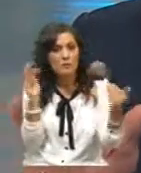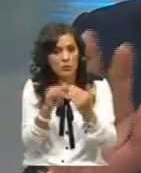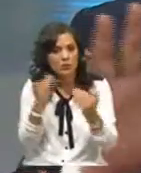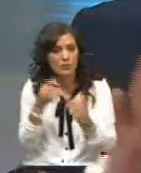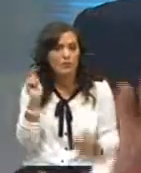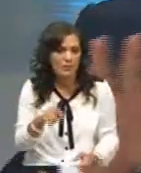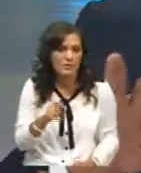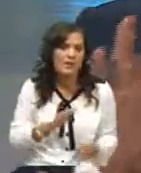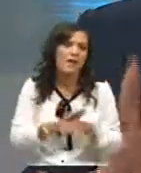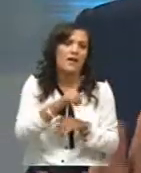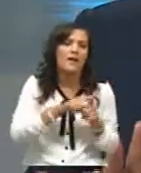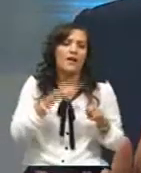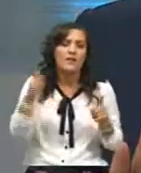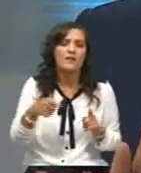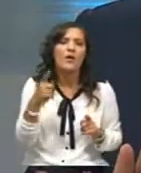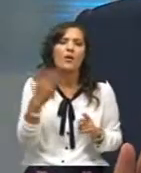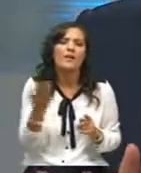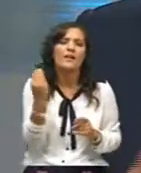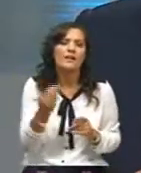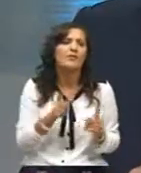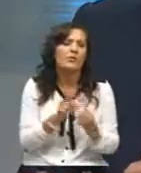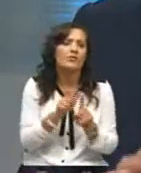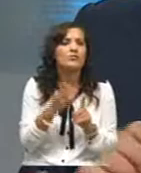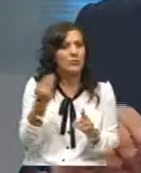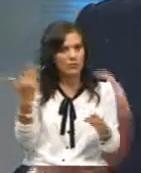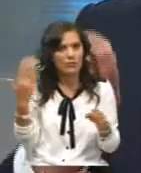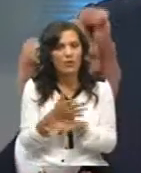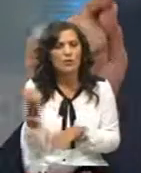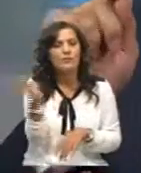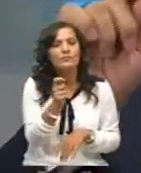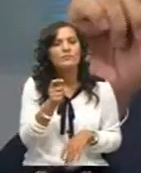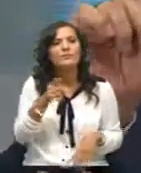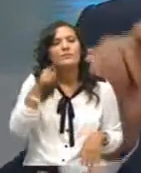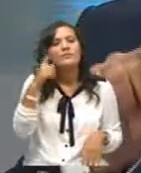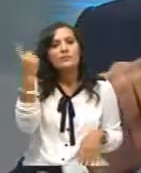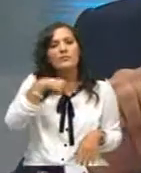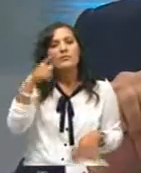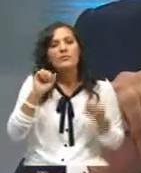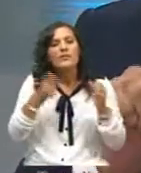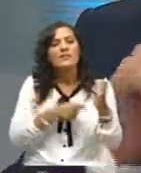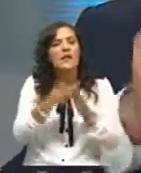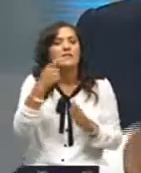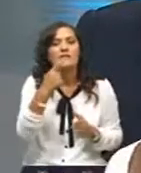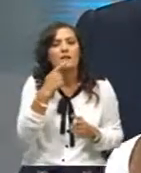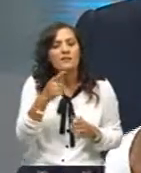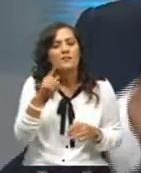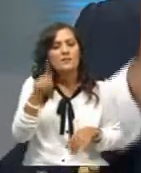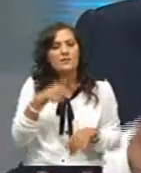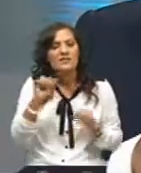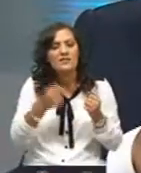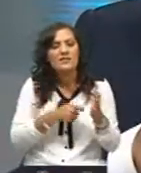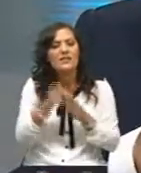hale getirirseniz hayatınızı ve malımızı o kadar iyi koruyorsunuz çoktur Dolayısıyla kış lastiği dediğimiz şeyi